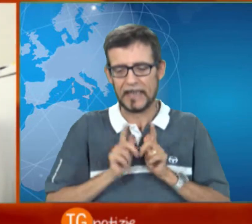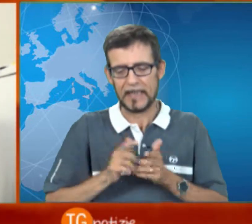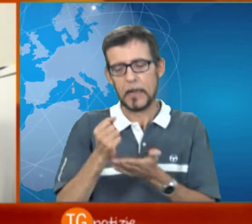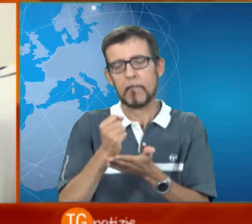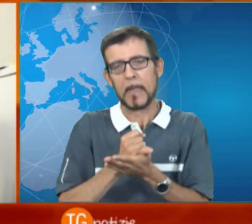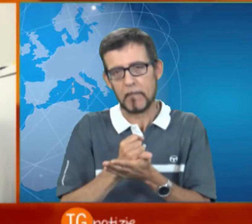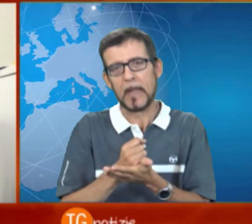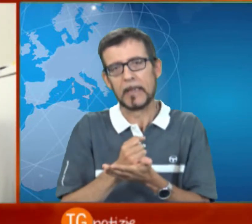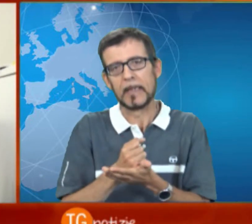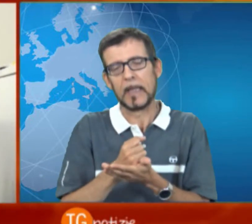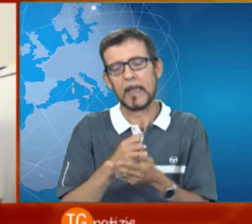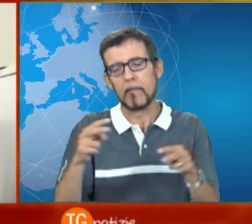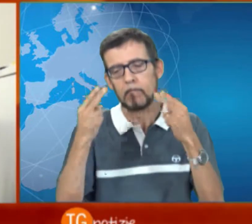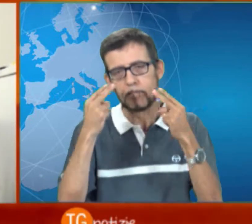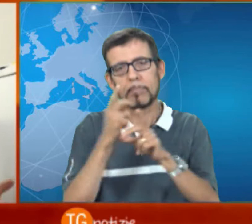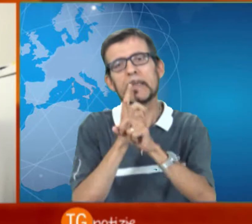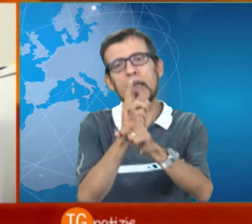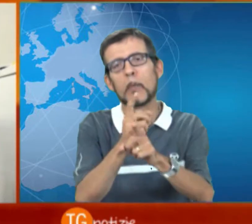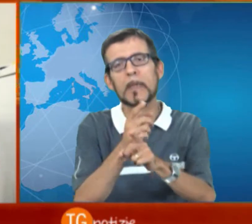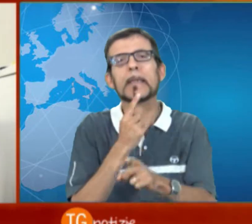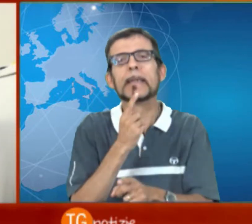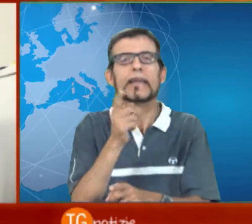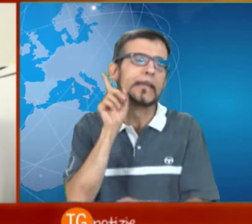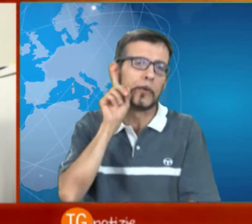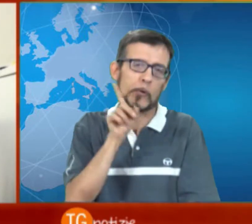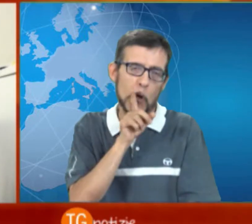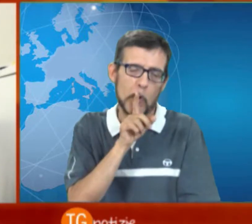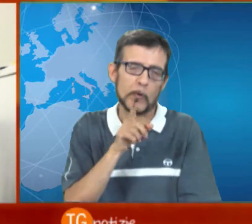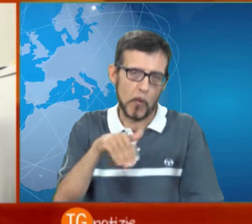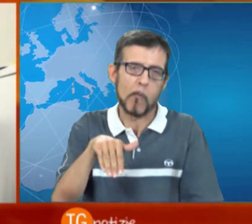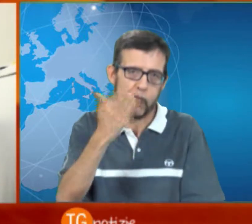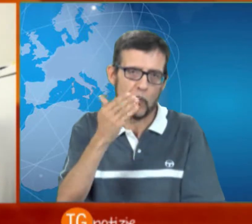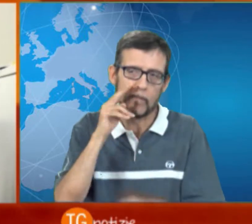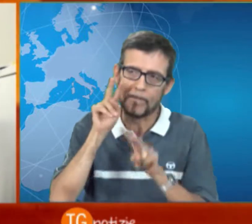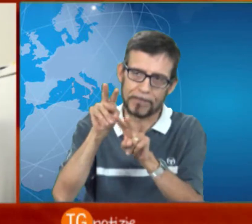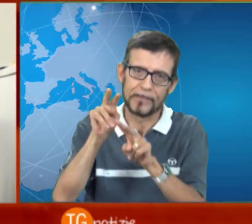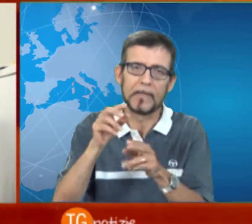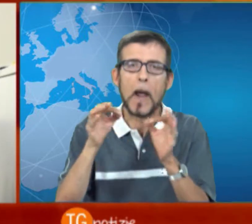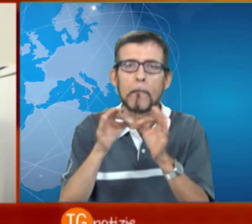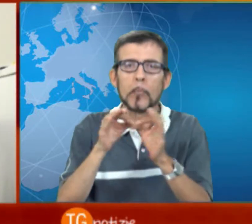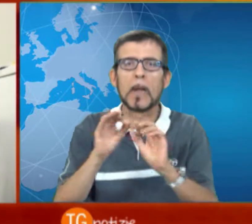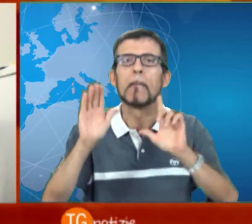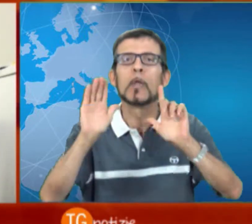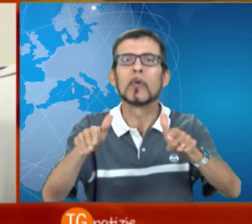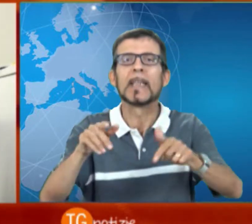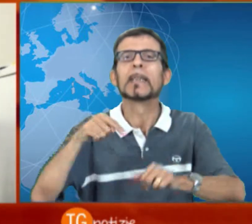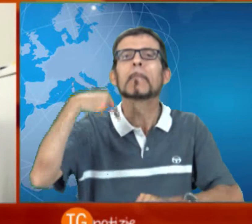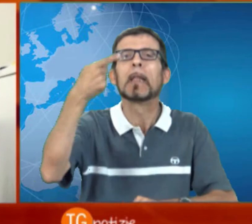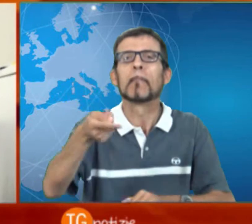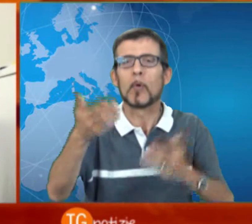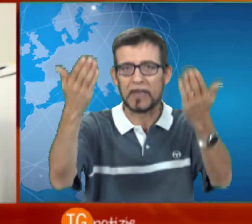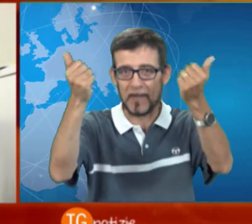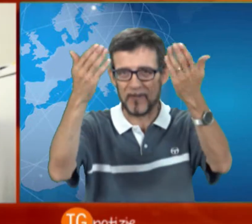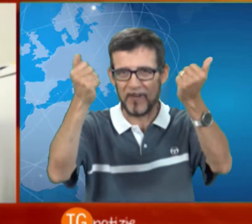consente di essere visti e sentiti, diciamo così, con il linguaggio dei segni anche dei non udenti. L'appuntamento è per la settimana prossima.